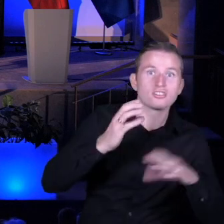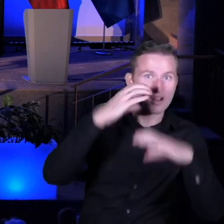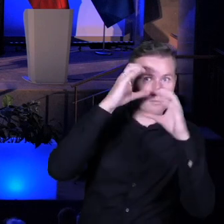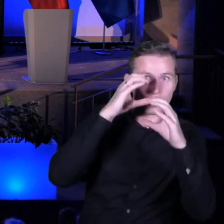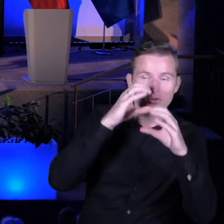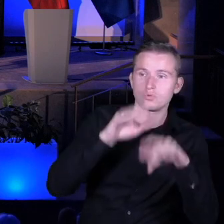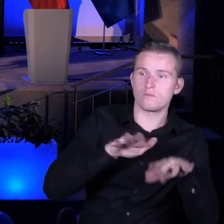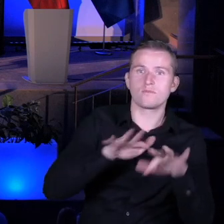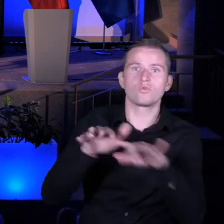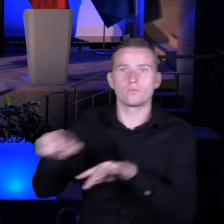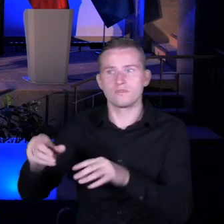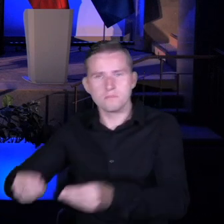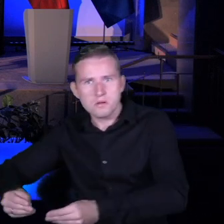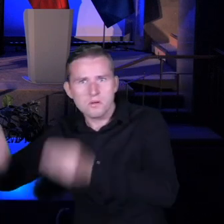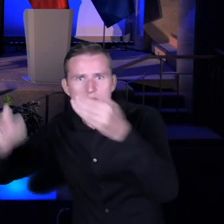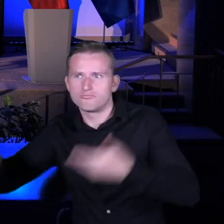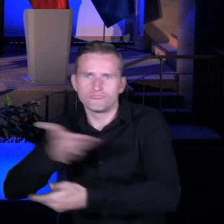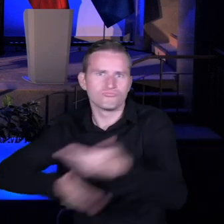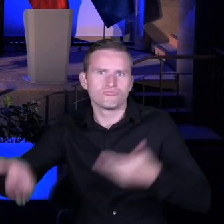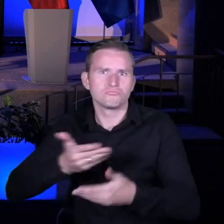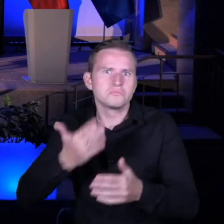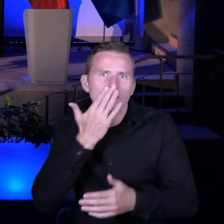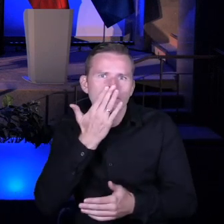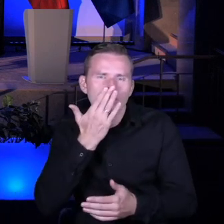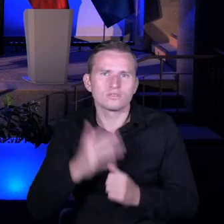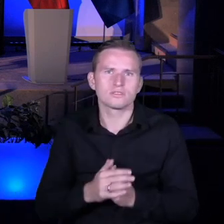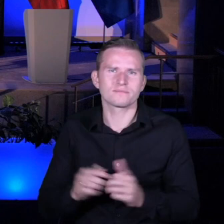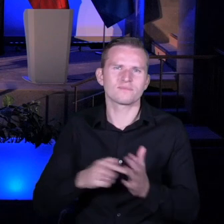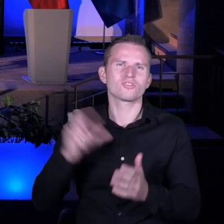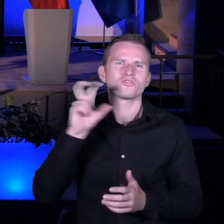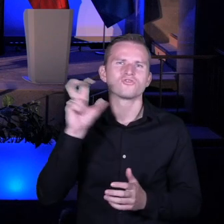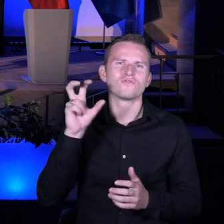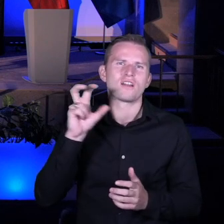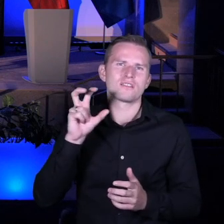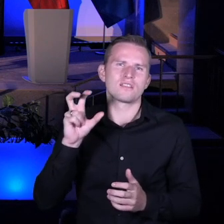Zapowiadacie kolejny krok, prawda? Będziecie o tym mówili we czwartek na konferencji prasowej,